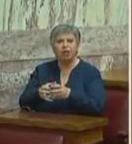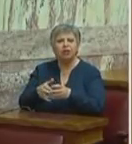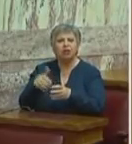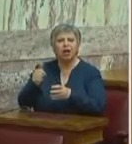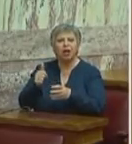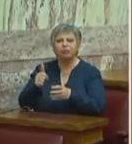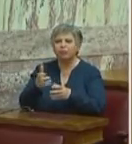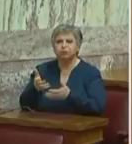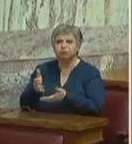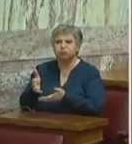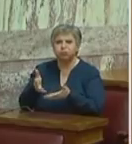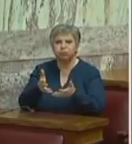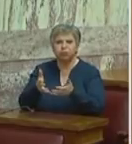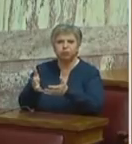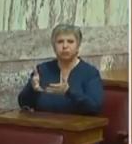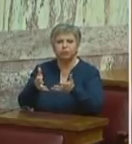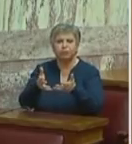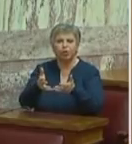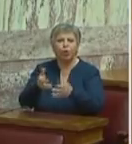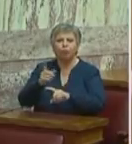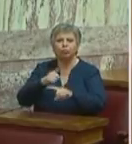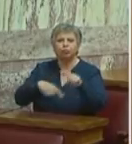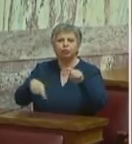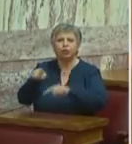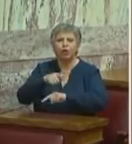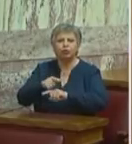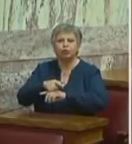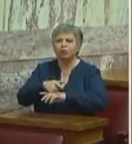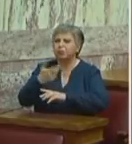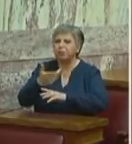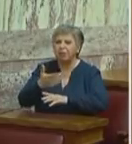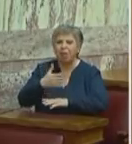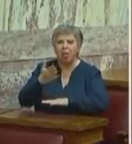παραγραφής. Και επειδή εμείς δεν παίξαμε αυτό το παιχνίδι,